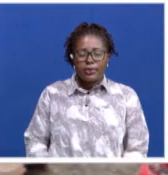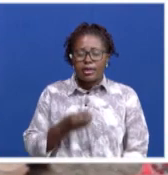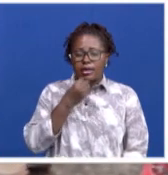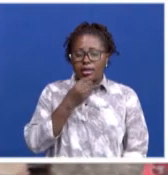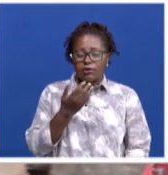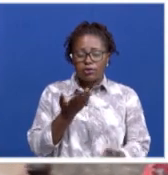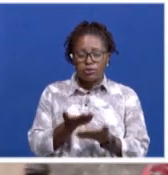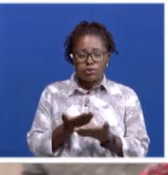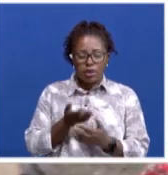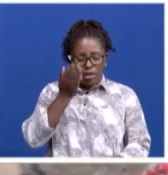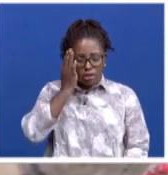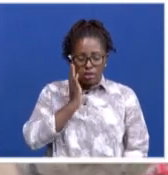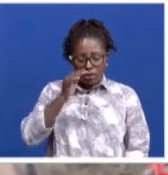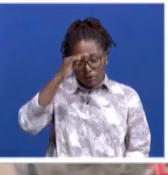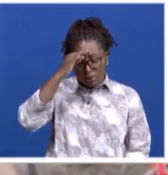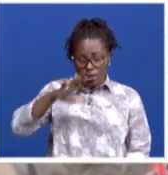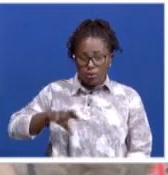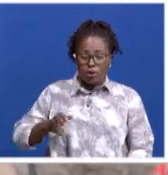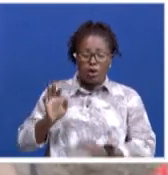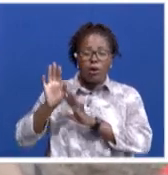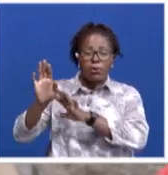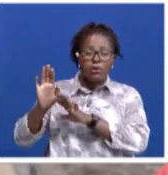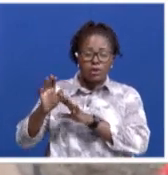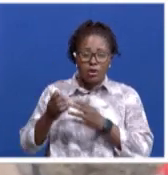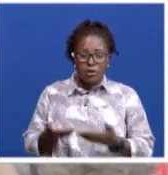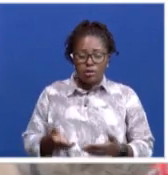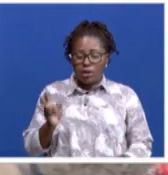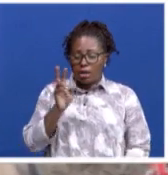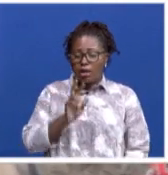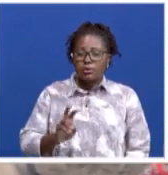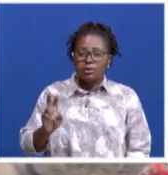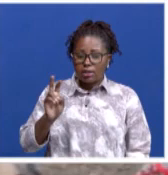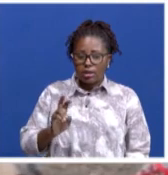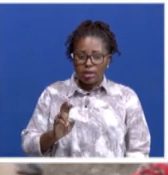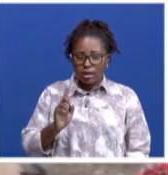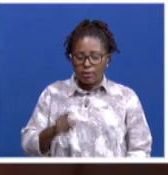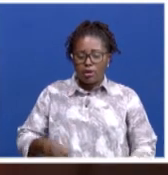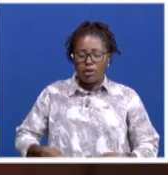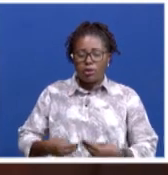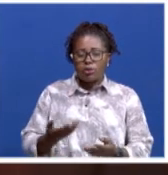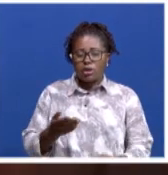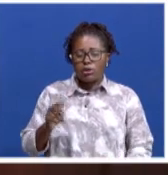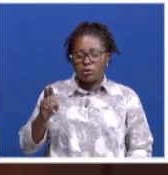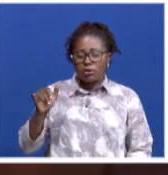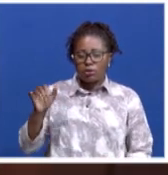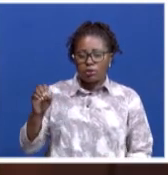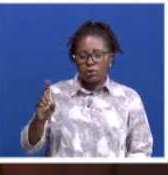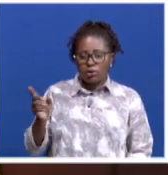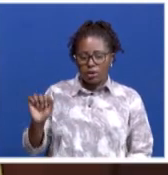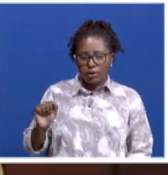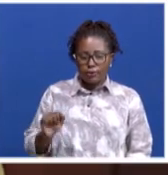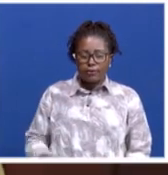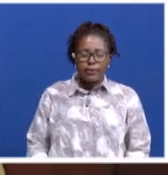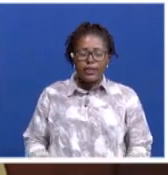ilti na jesi la polis mko mwanza amba kwa sasa waka alza uoga huo vya watu